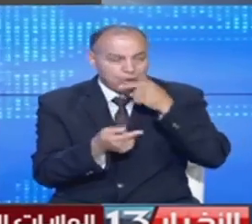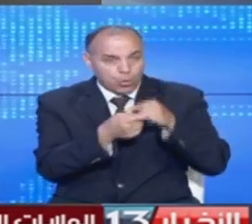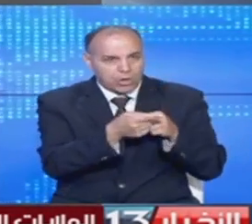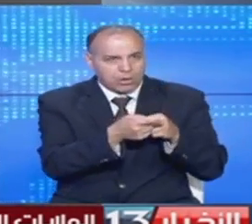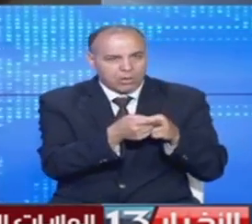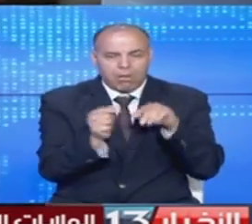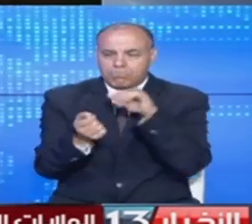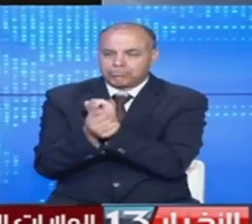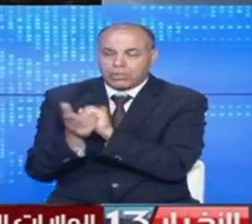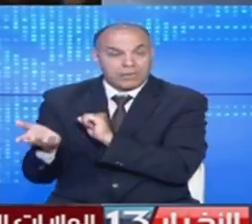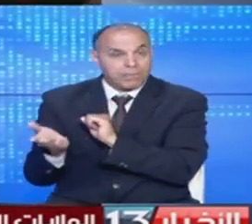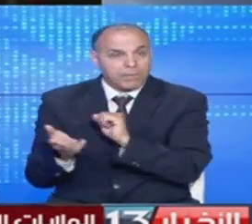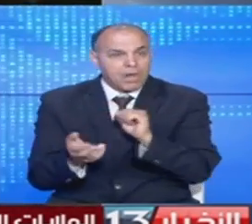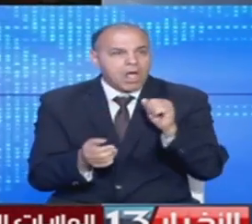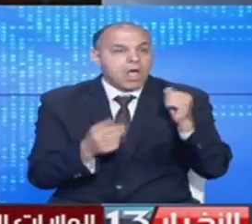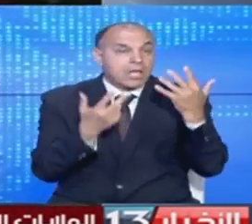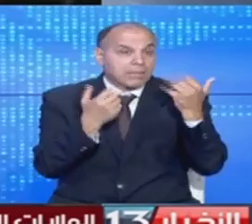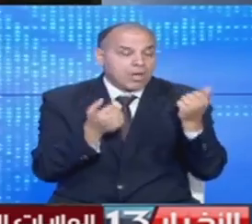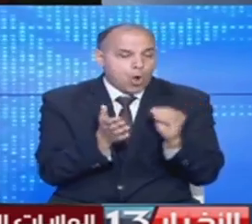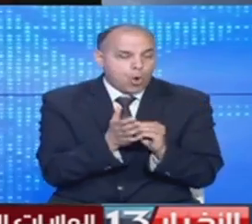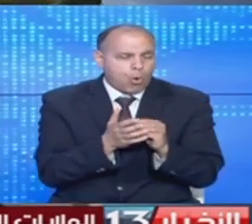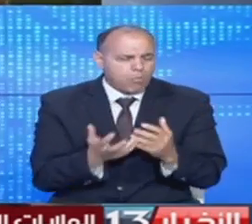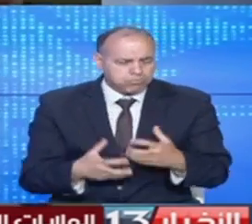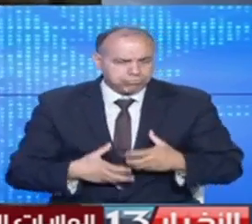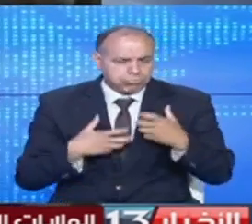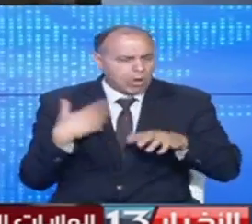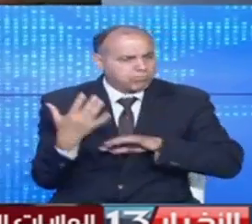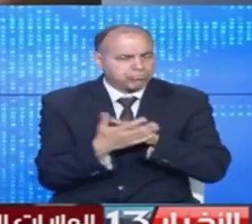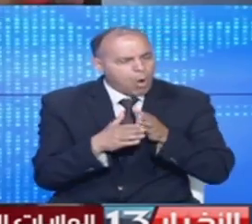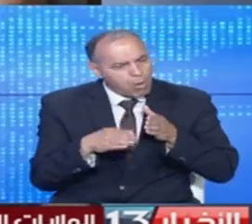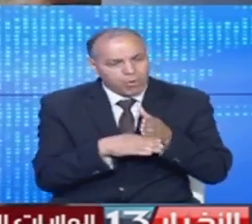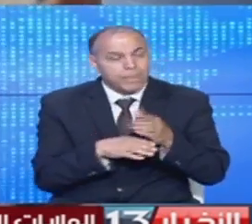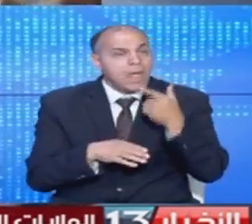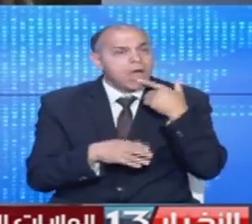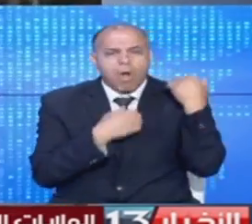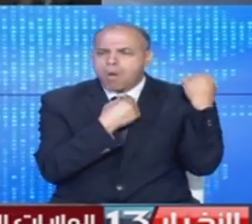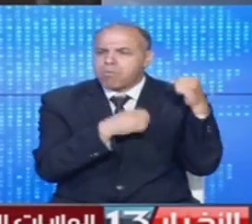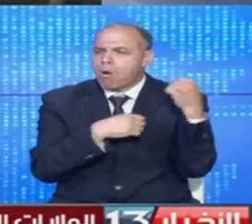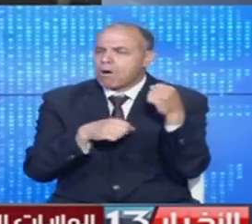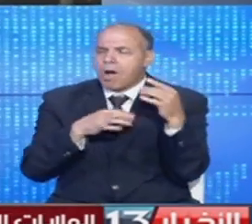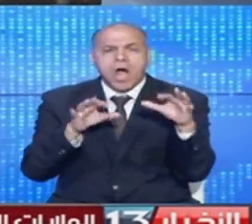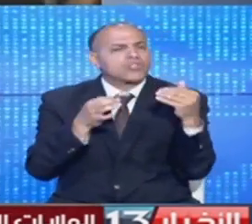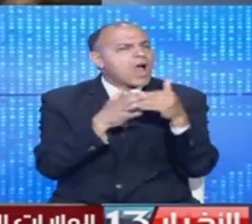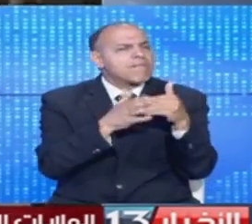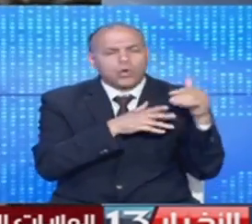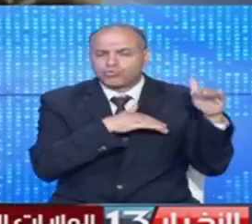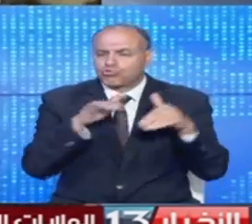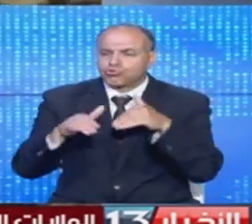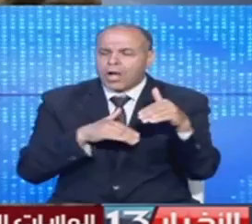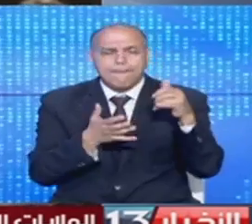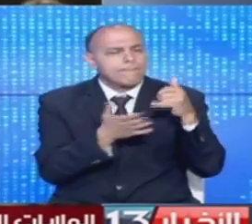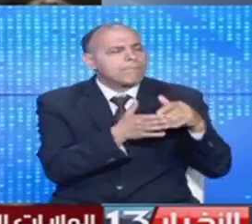أثناء اعتقاله، ليلة ثامنة أخرى ساخنة تدخل على الخط، يتظاهر خلالها عشرة الآلاف في شوارع